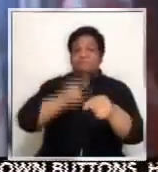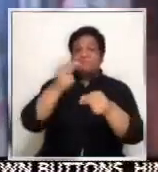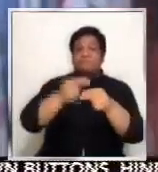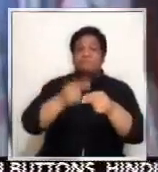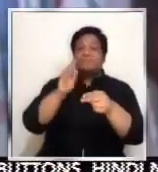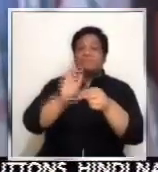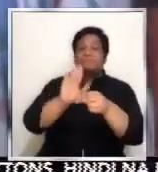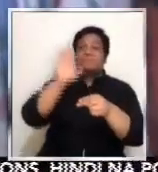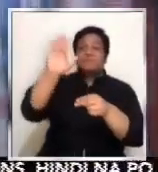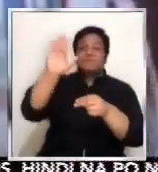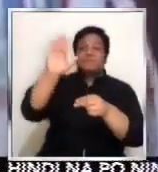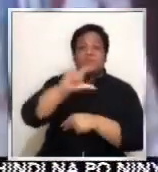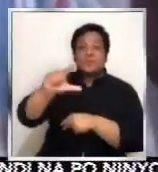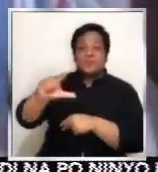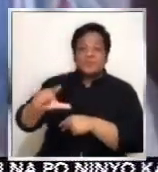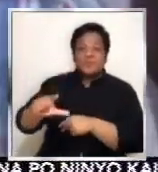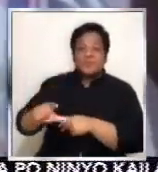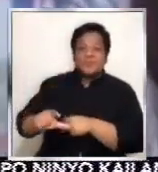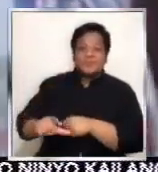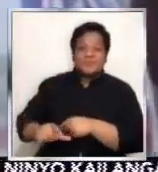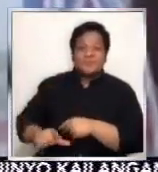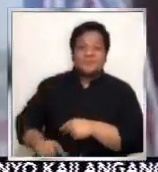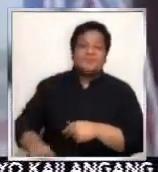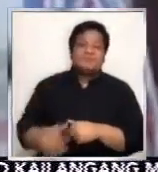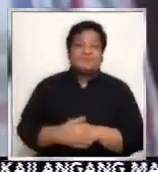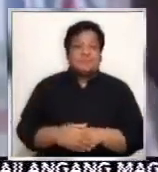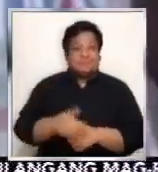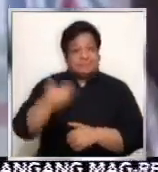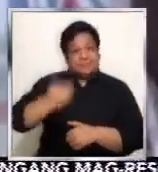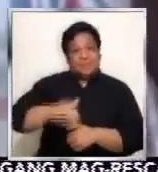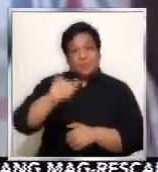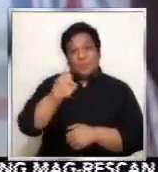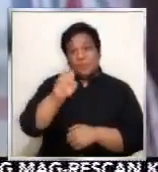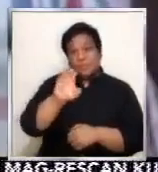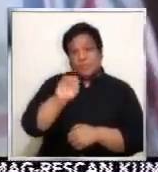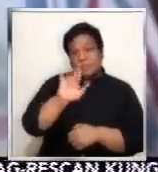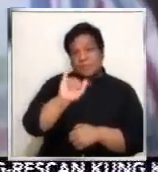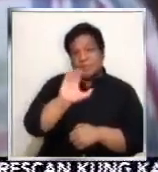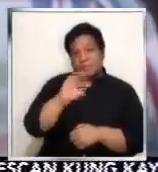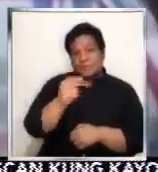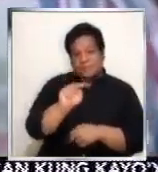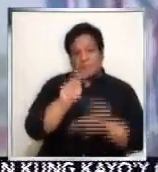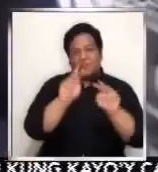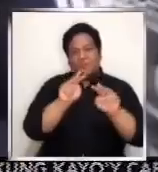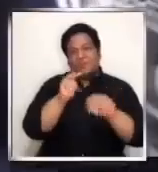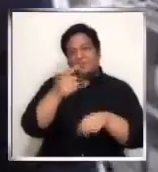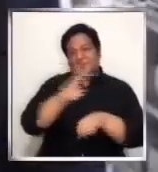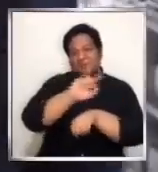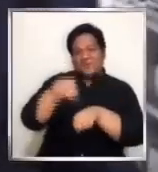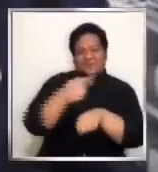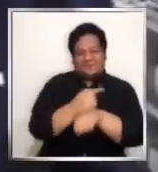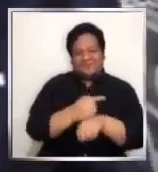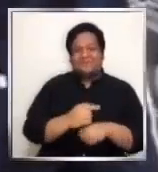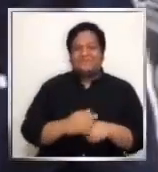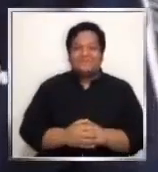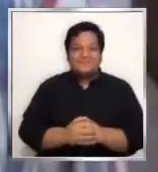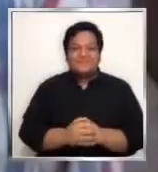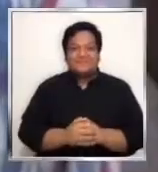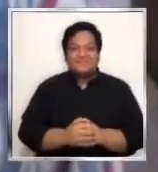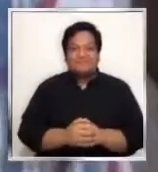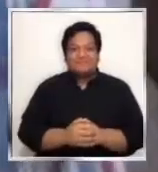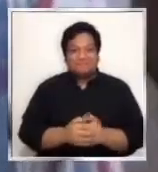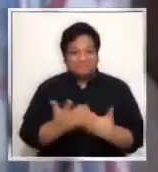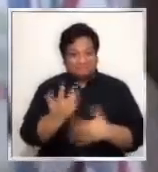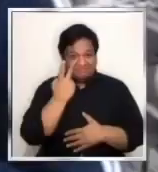the Lord. Ito po si Jose Marichan, nakatutok 24 oras. O, kita nyo na? Pati